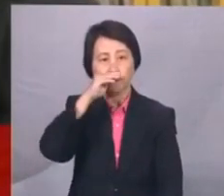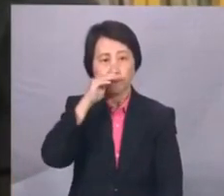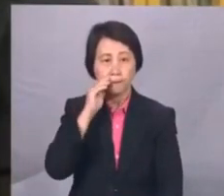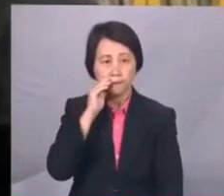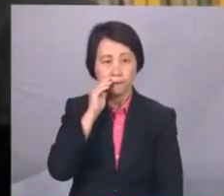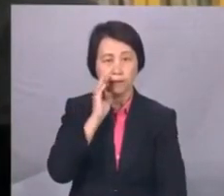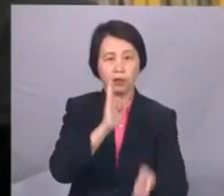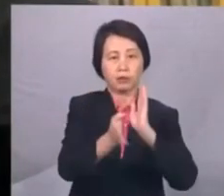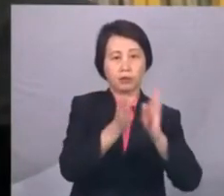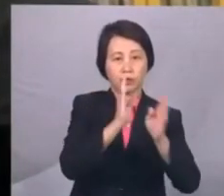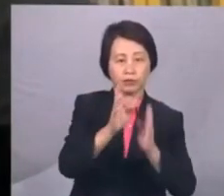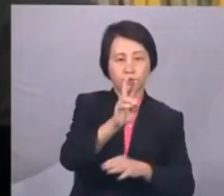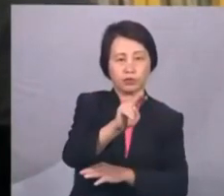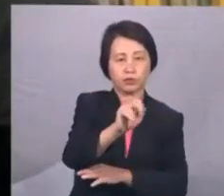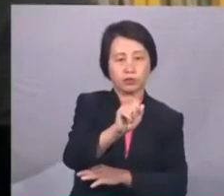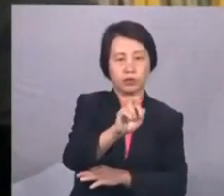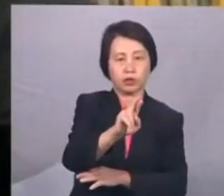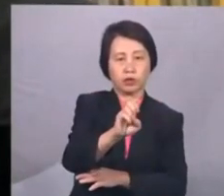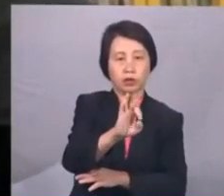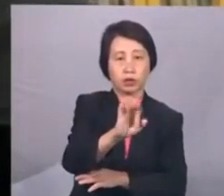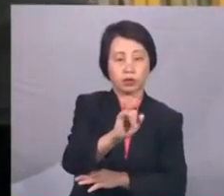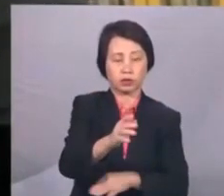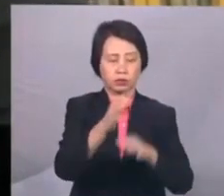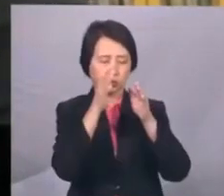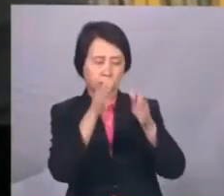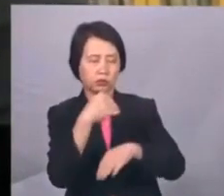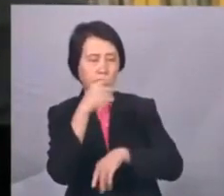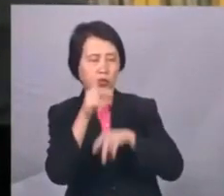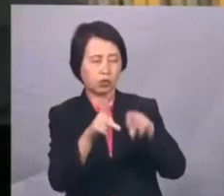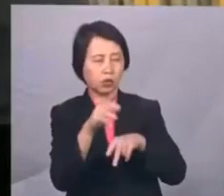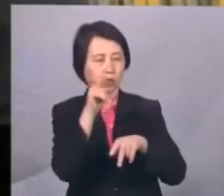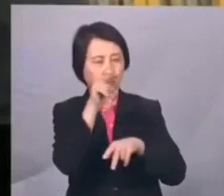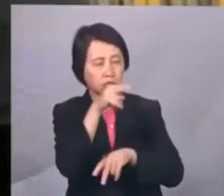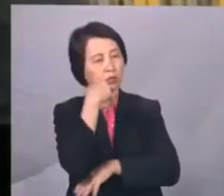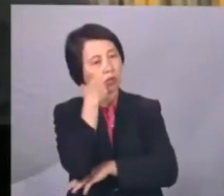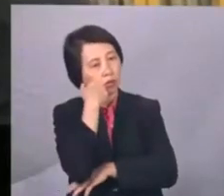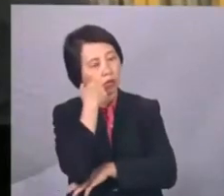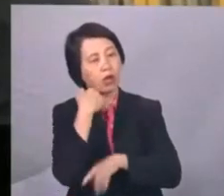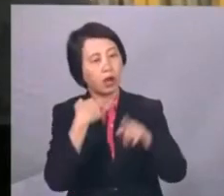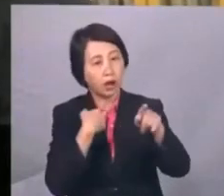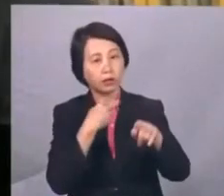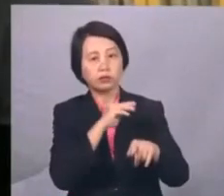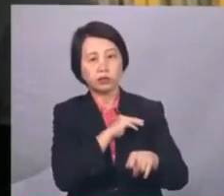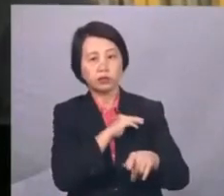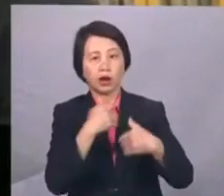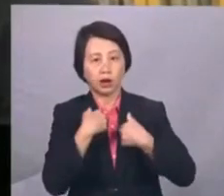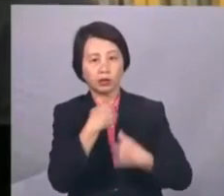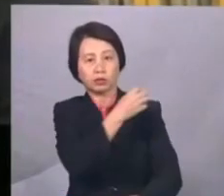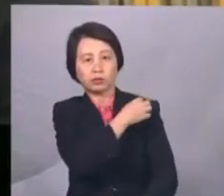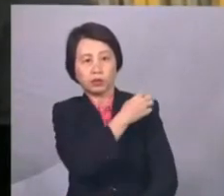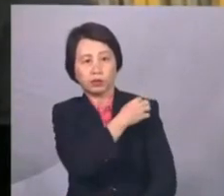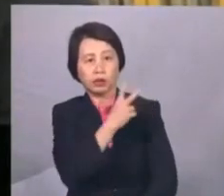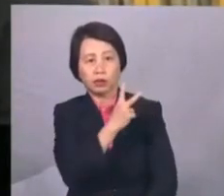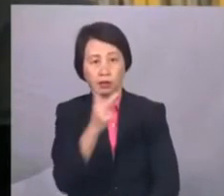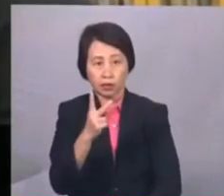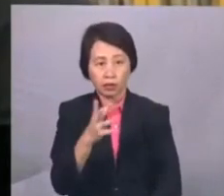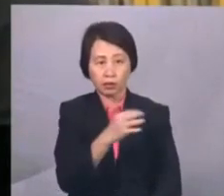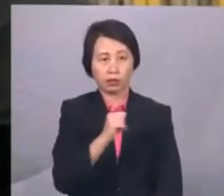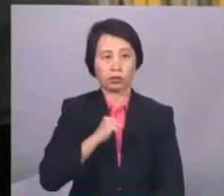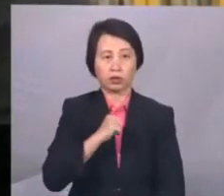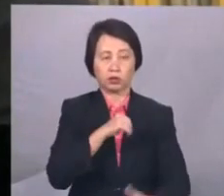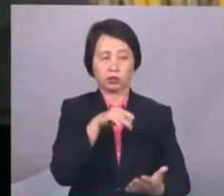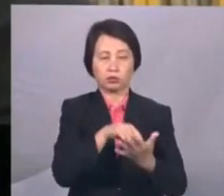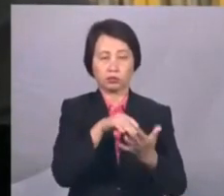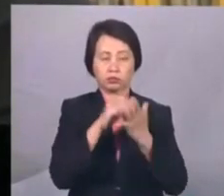bicara negatif menjadi tumpuan kremil disitu orang tahu ada menteri dan pegawai kanan dan ahli